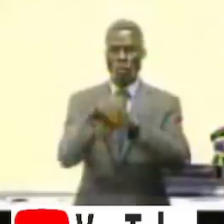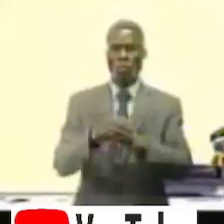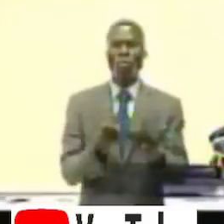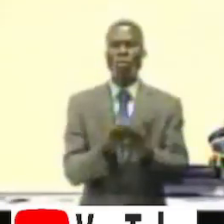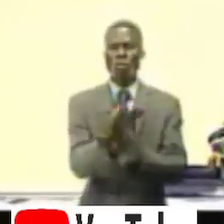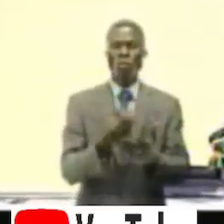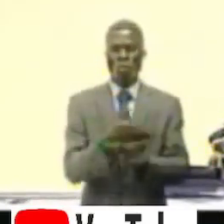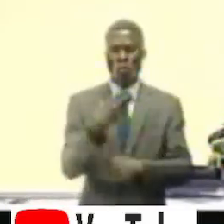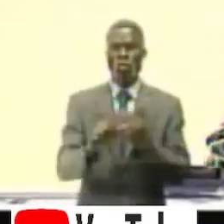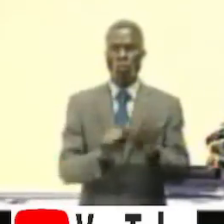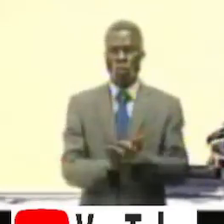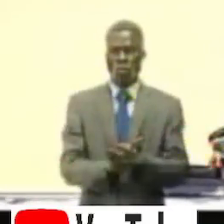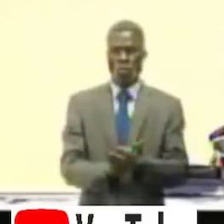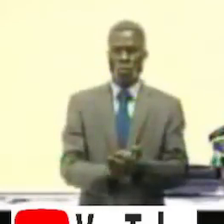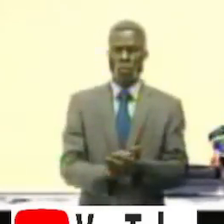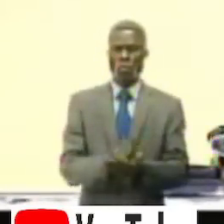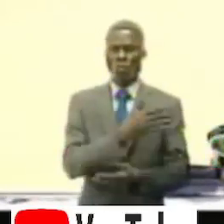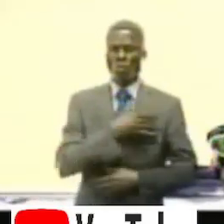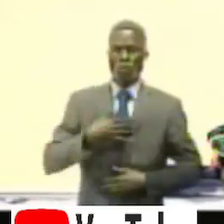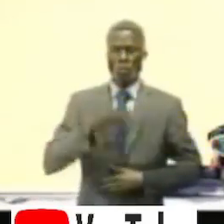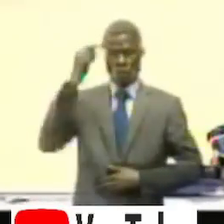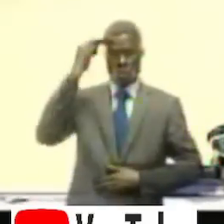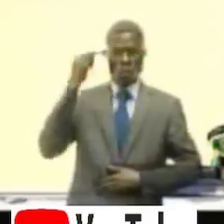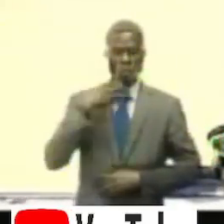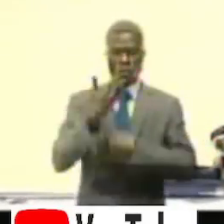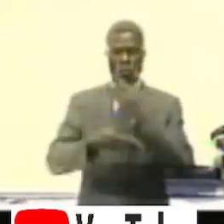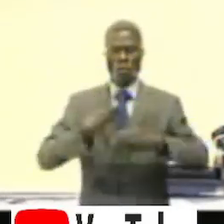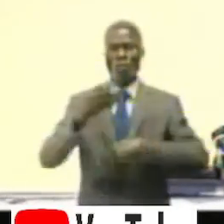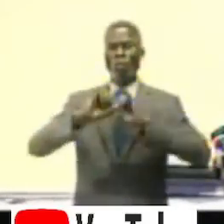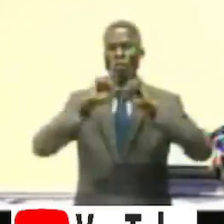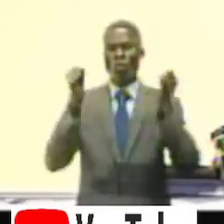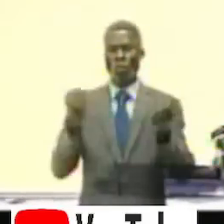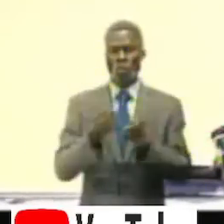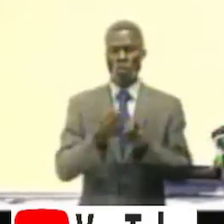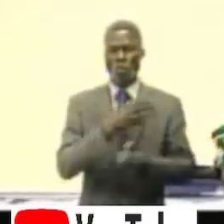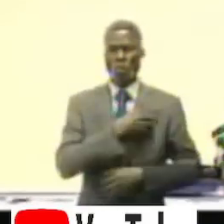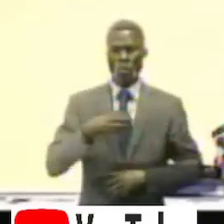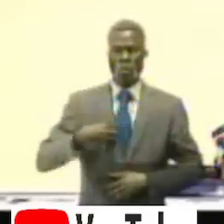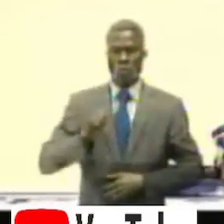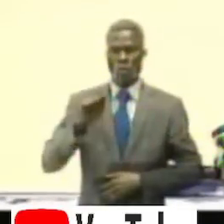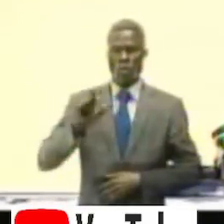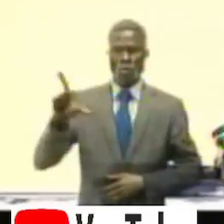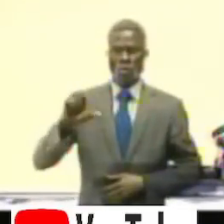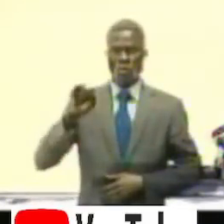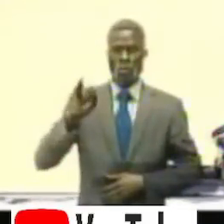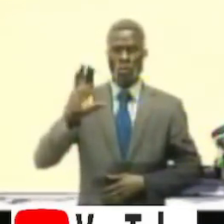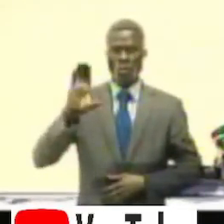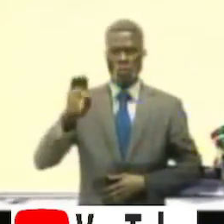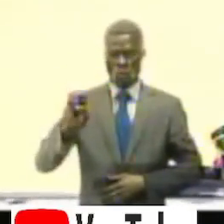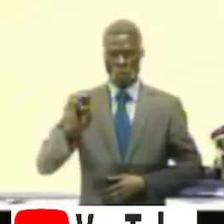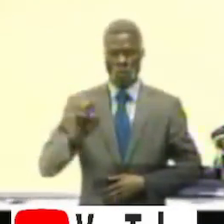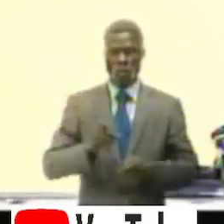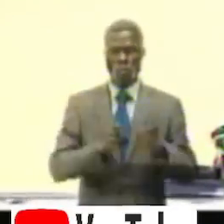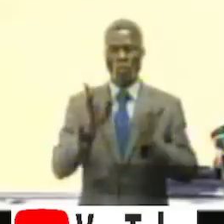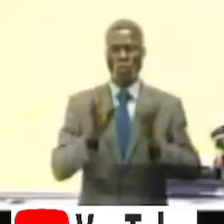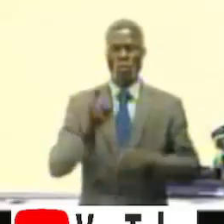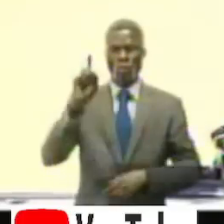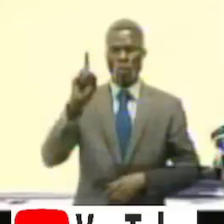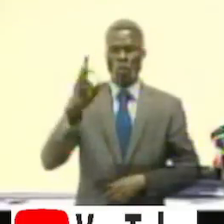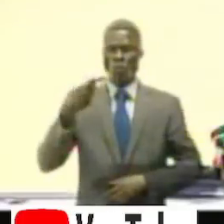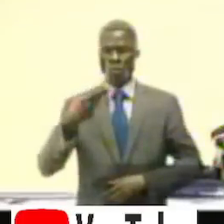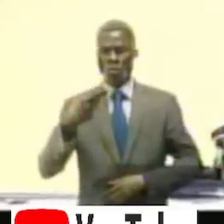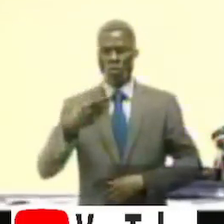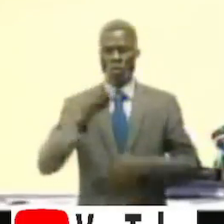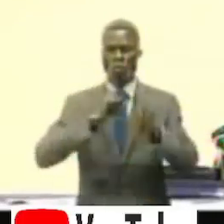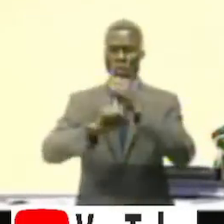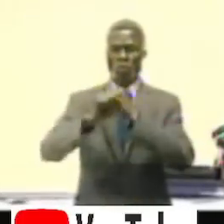dépenses. Prenons la parole au nom du ministre des Affaires sociales, Madame Alice Mirimo, DG du Fonds national de